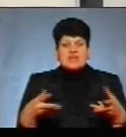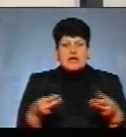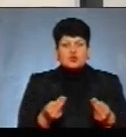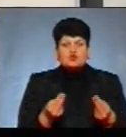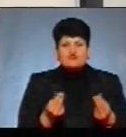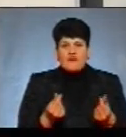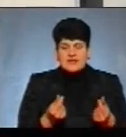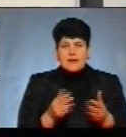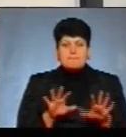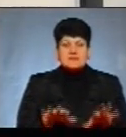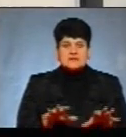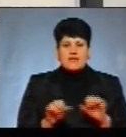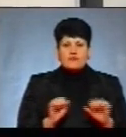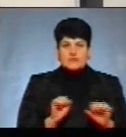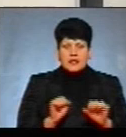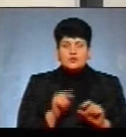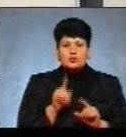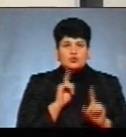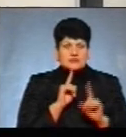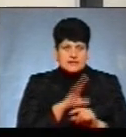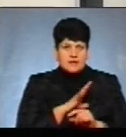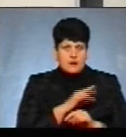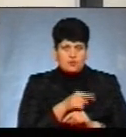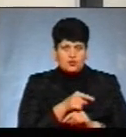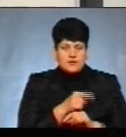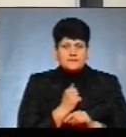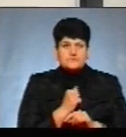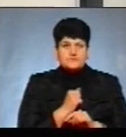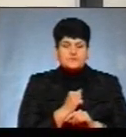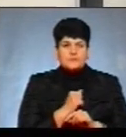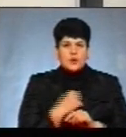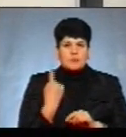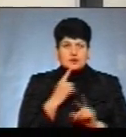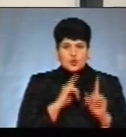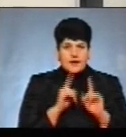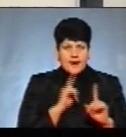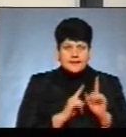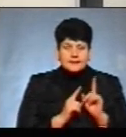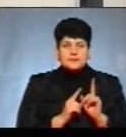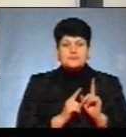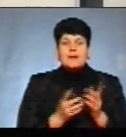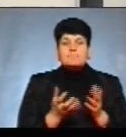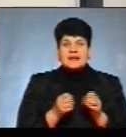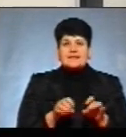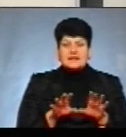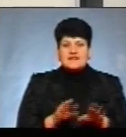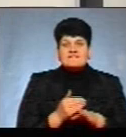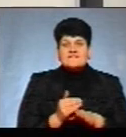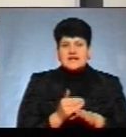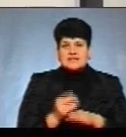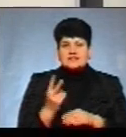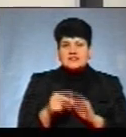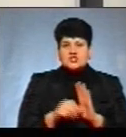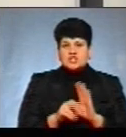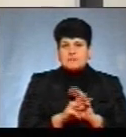співфінансування місцевої влади, тому сесія, яка була сесія обласної ради, прийняла рішення